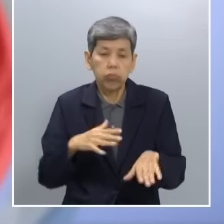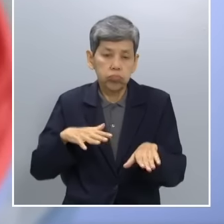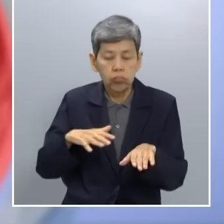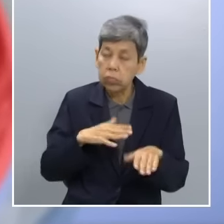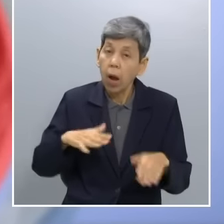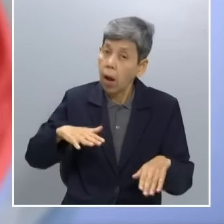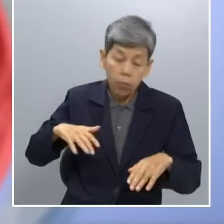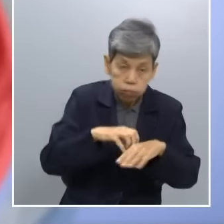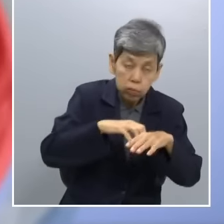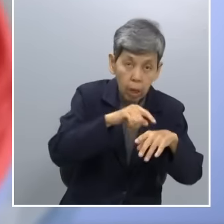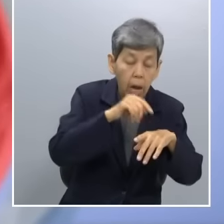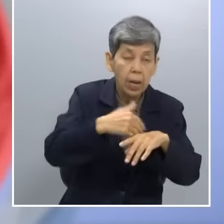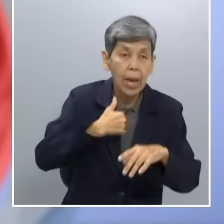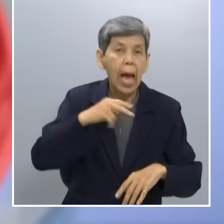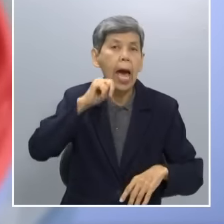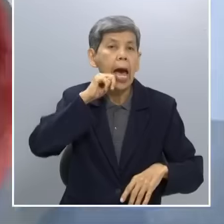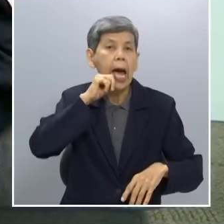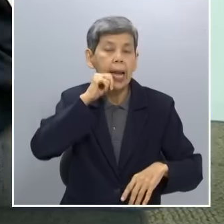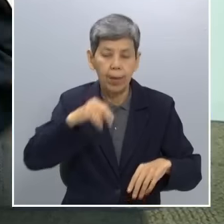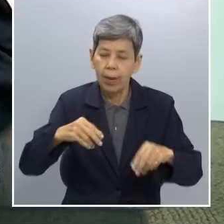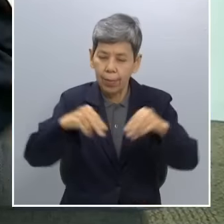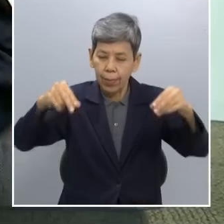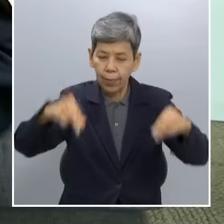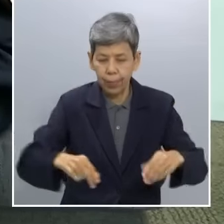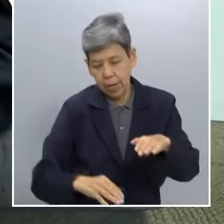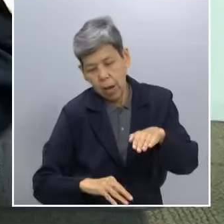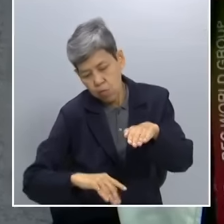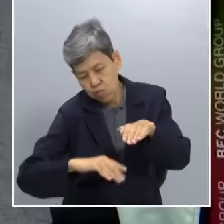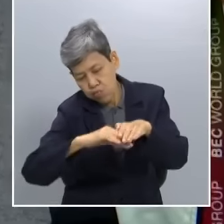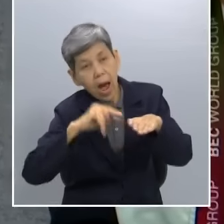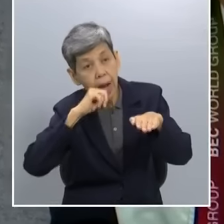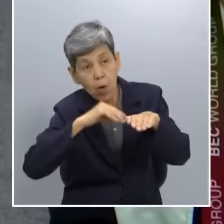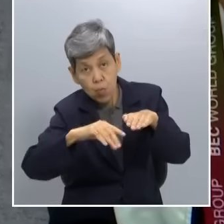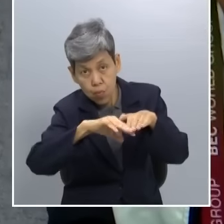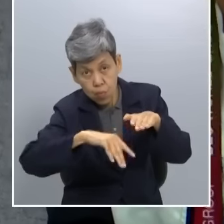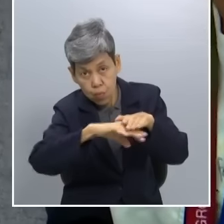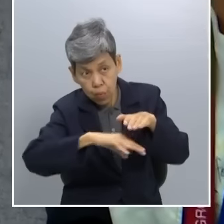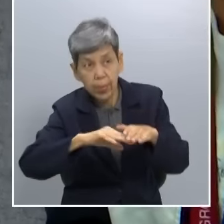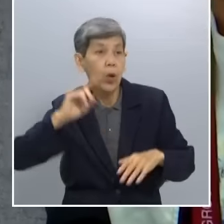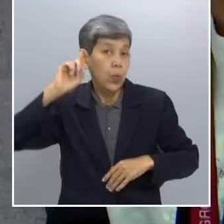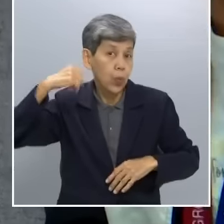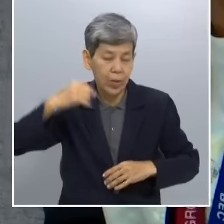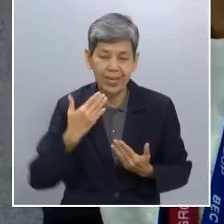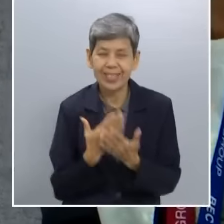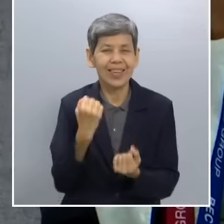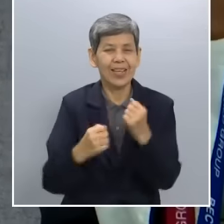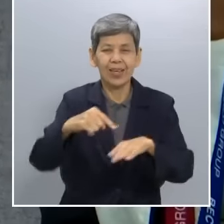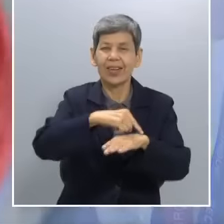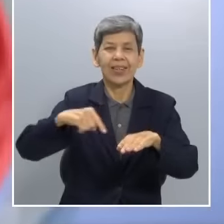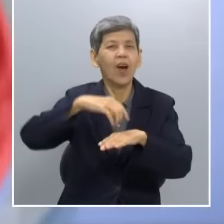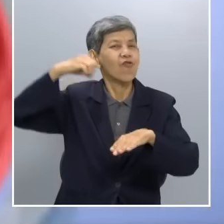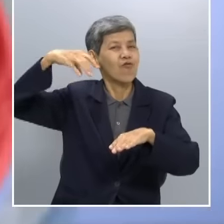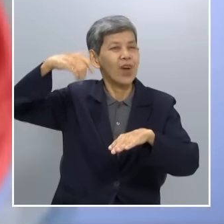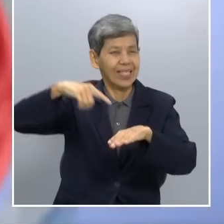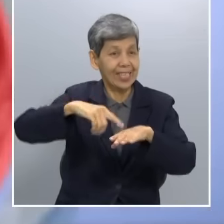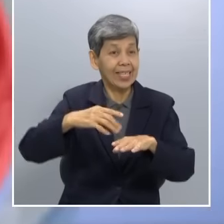อย่างแล้วปรากฏว่าน้ำท่วมแบตคือไปชนข้างใต้ท้องรถอ่าต้องบอกแบบนี้คุณผู้ชมครับคือน้องเนี่ยซื้อรถไอ้เจ้ารถไฟฟ้าคัน